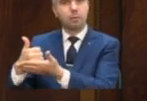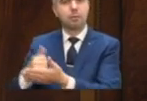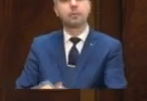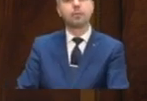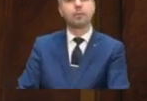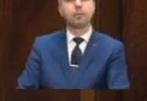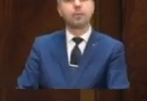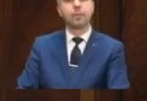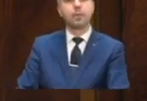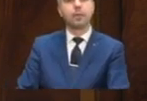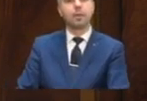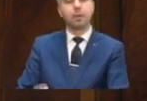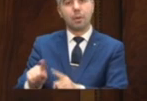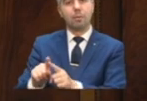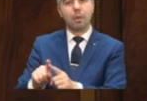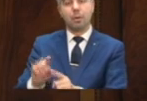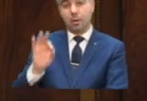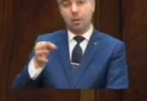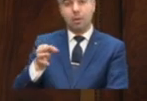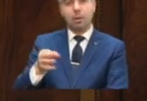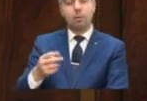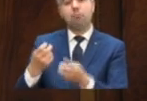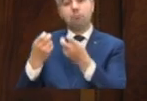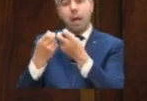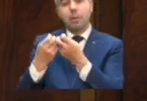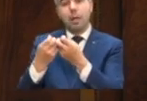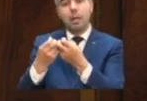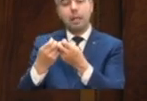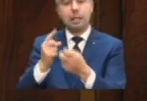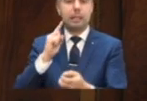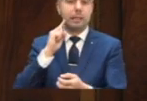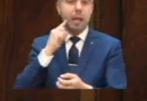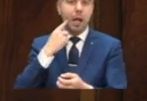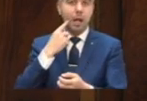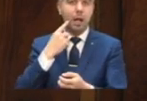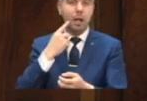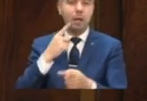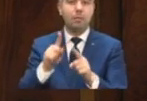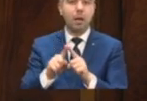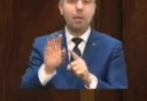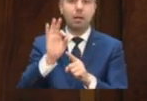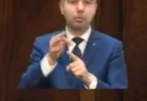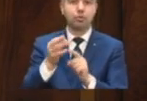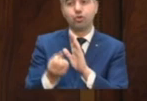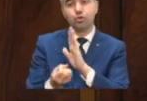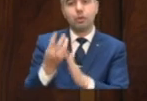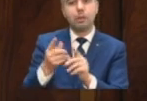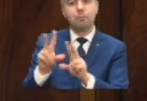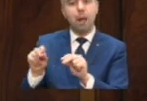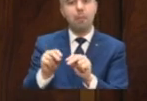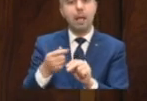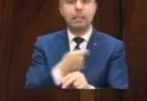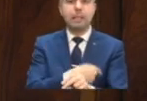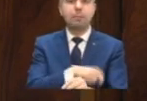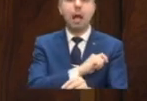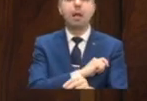معلوم يمكننا نجعلوا من مثلا مدينه الداخله لاس بالماس جديده، فاطمه تبقى